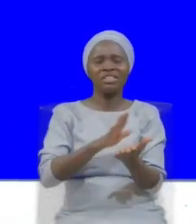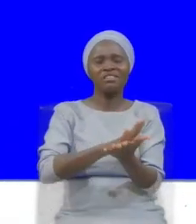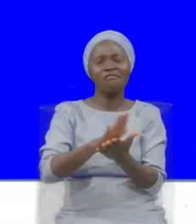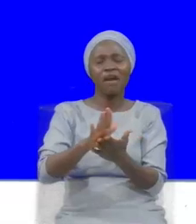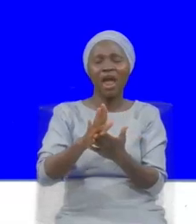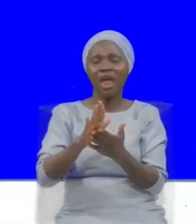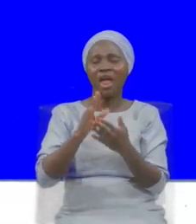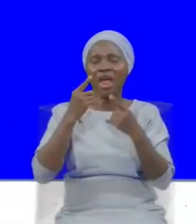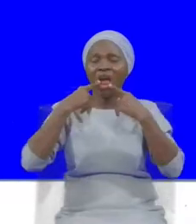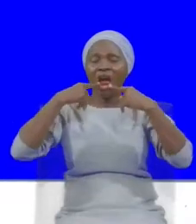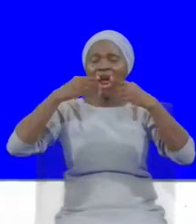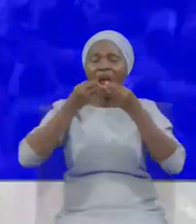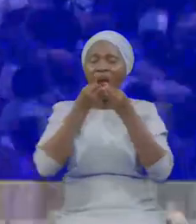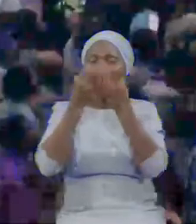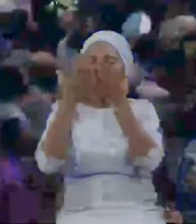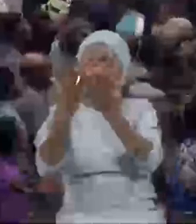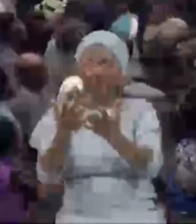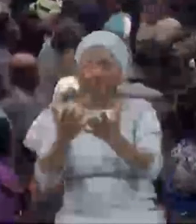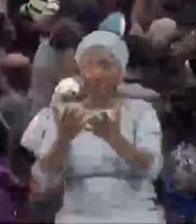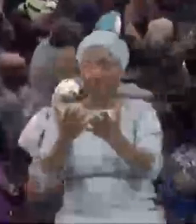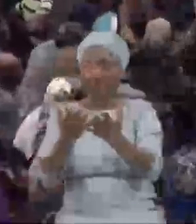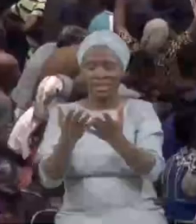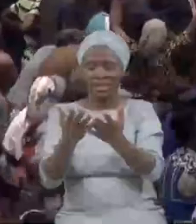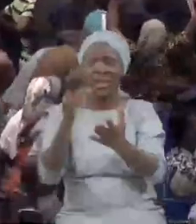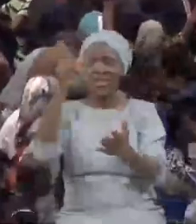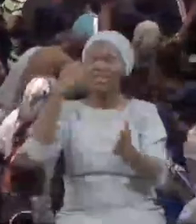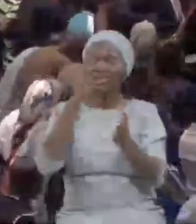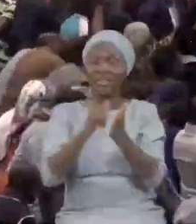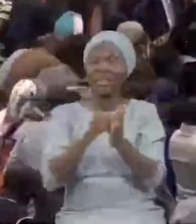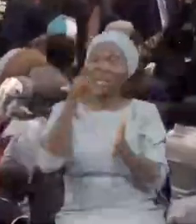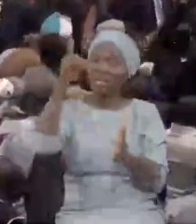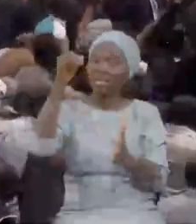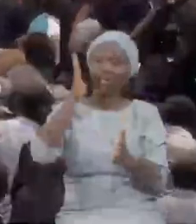De la déclaration divine. Le Seigneur dit qui le fera?